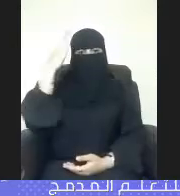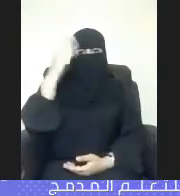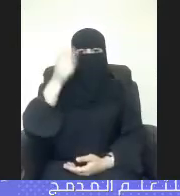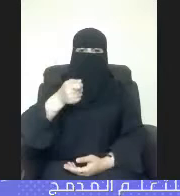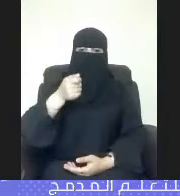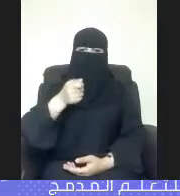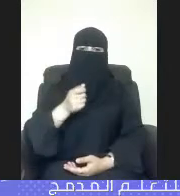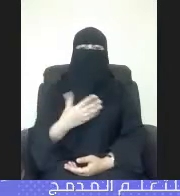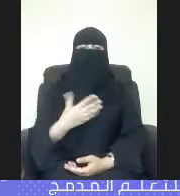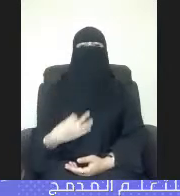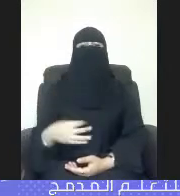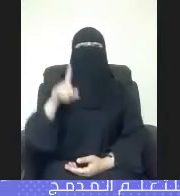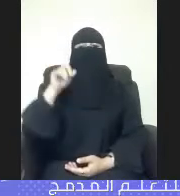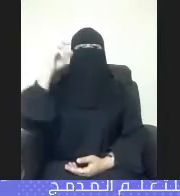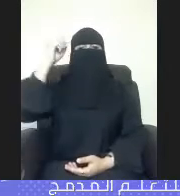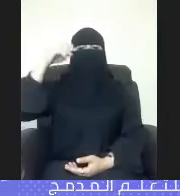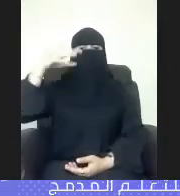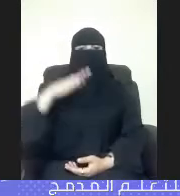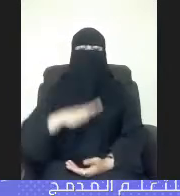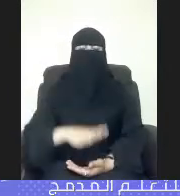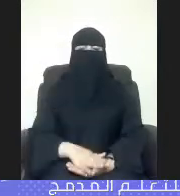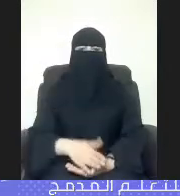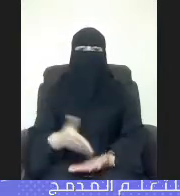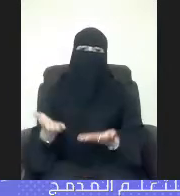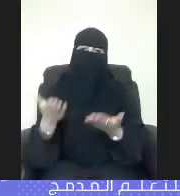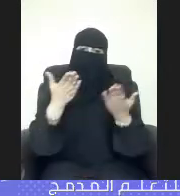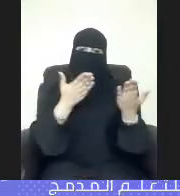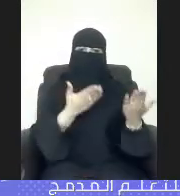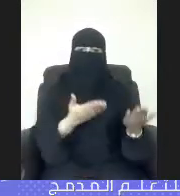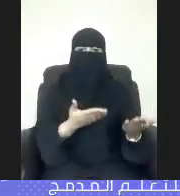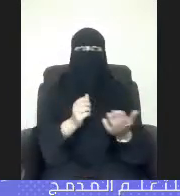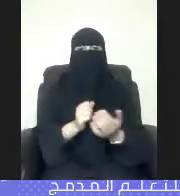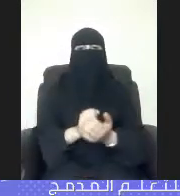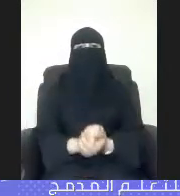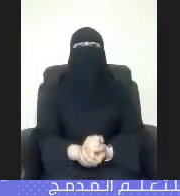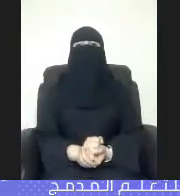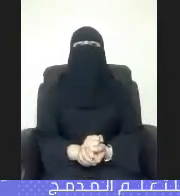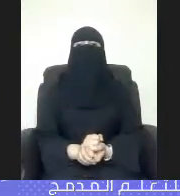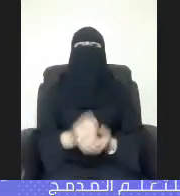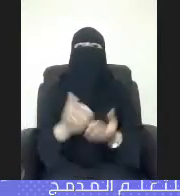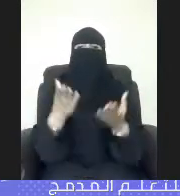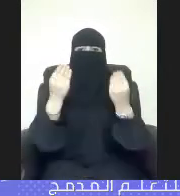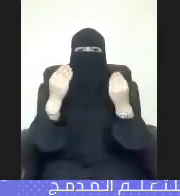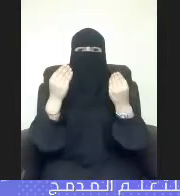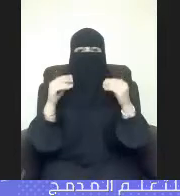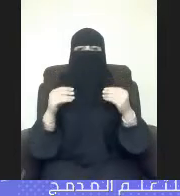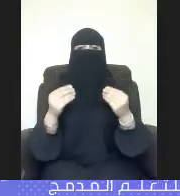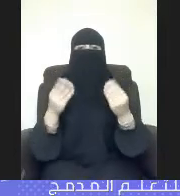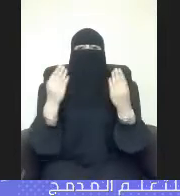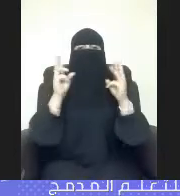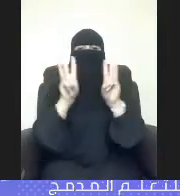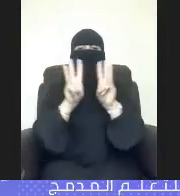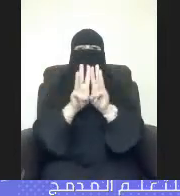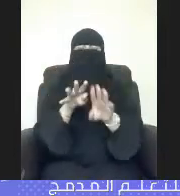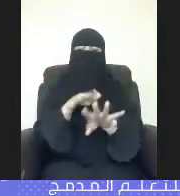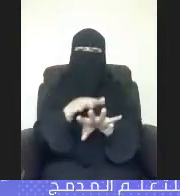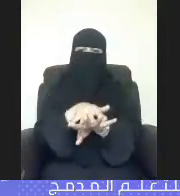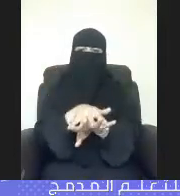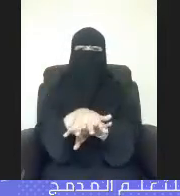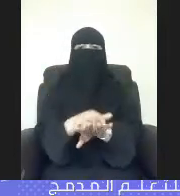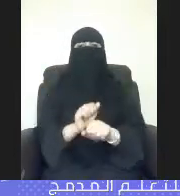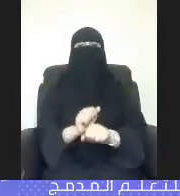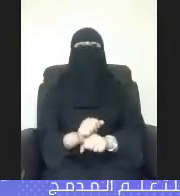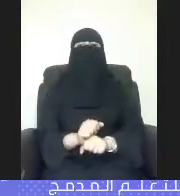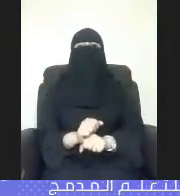بكم في الملتقى الافتراضي للتعلم المدمج، تحديات جديدة وممارسات مبتكرة، والذي